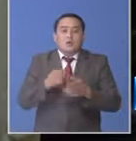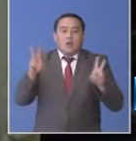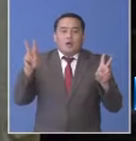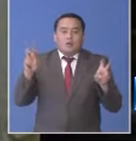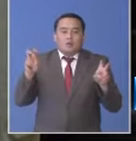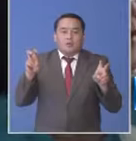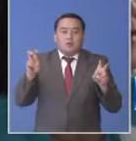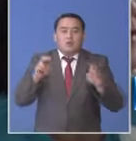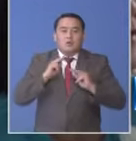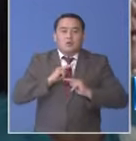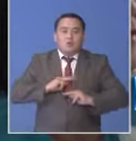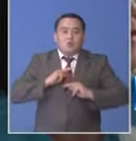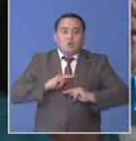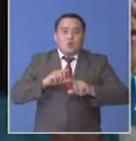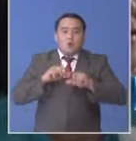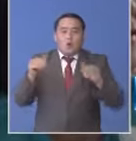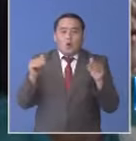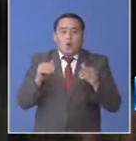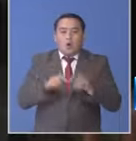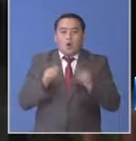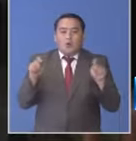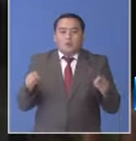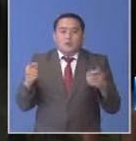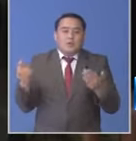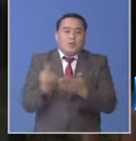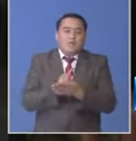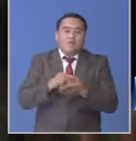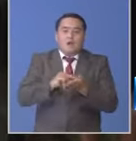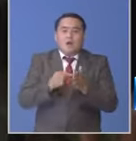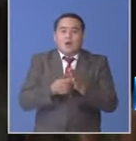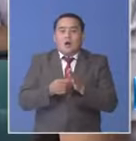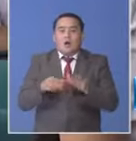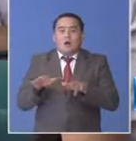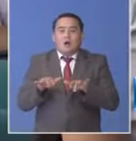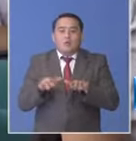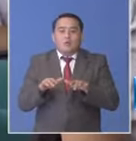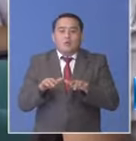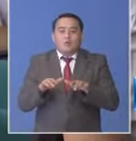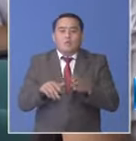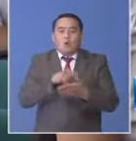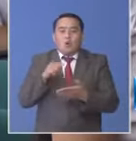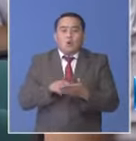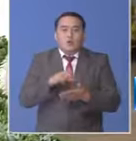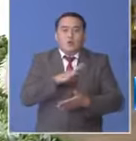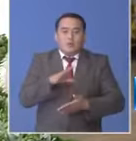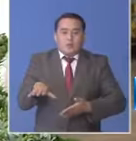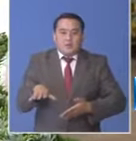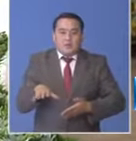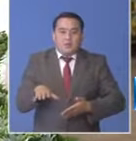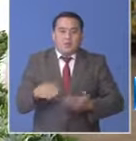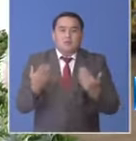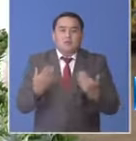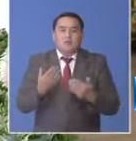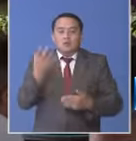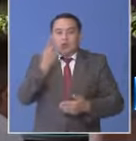годы ее работы в учебном заведении открылся первый компьютерный класс. Такого в городе в то время не было, вспоминает педколлектив. Сегодня